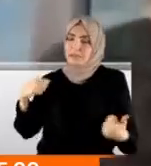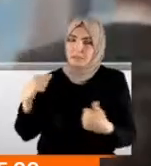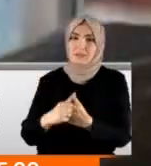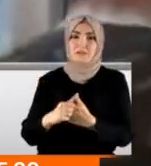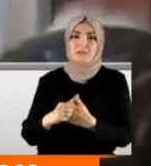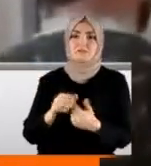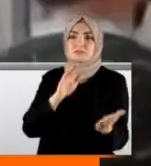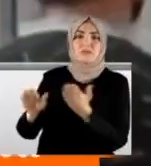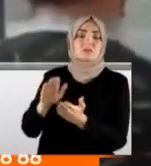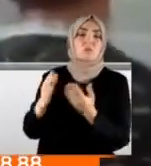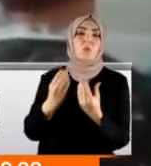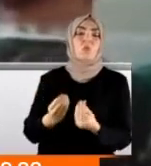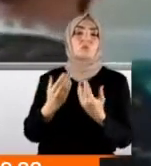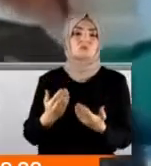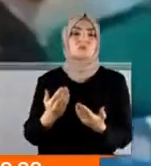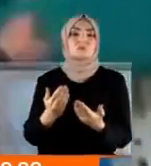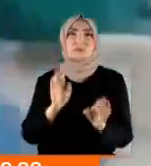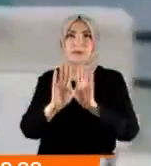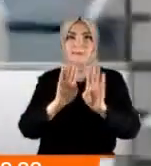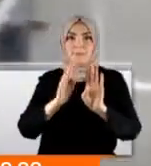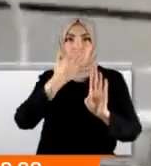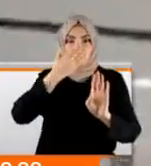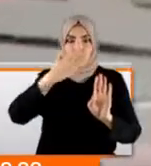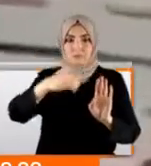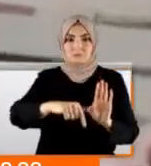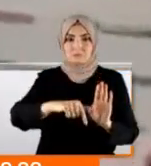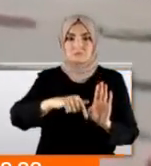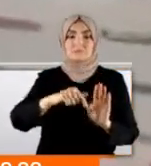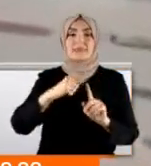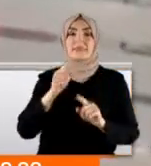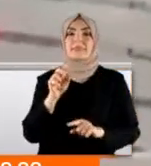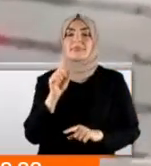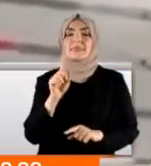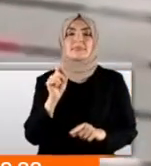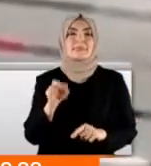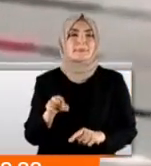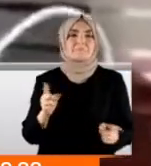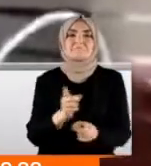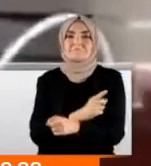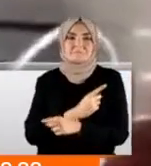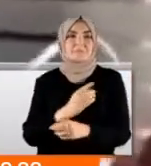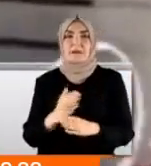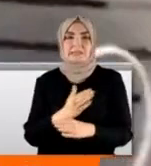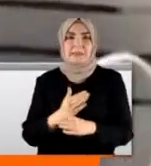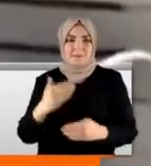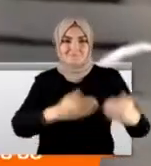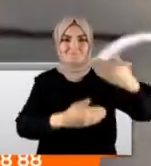uğradı ve kapının önüne tıbbi malzemelerle barikat kurarak canlarını kurtarmaya çalıştılar.